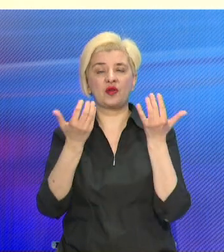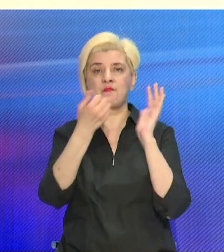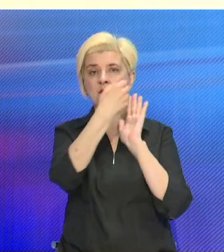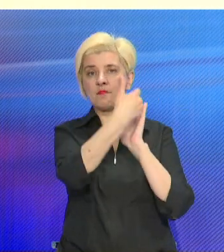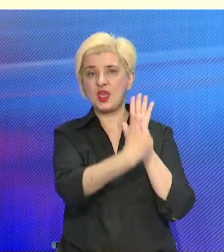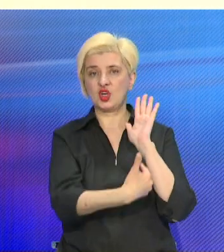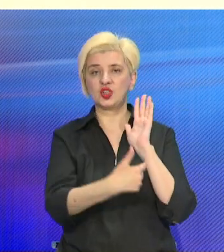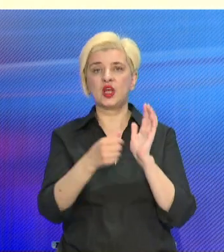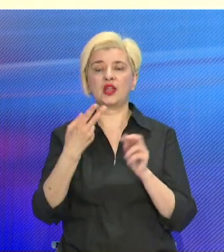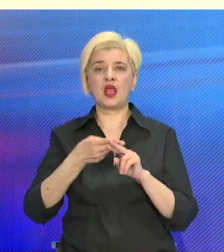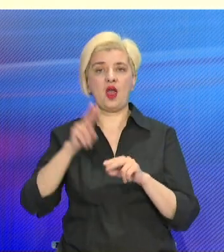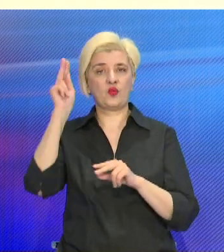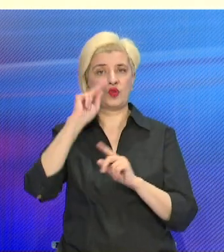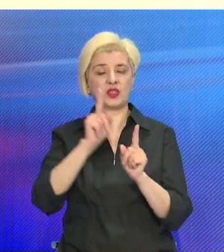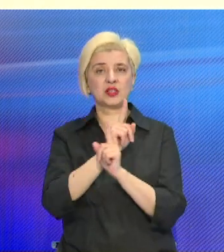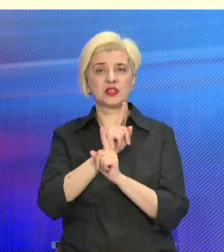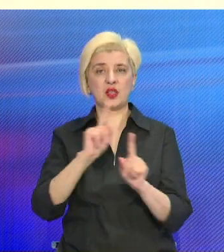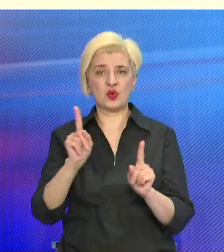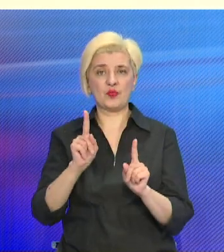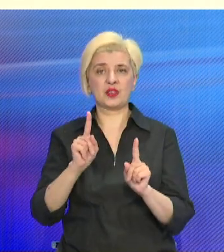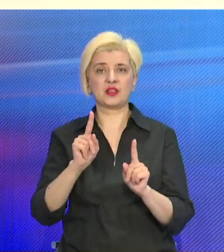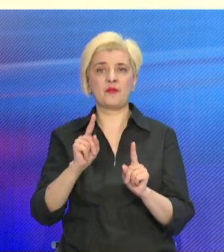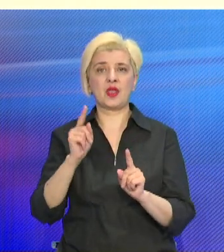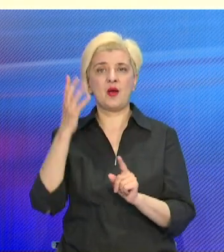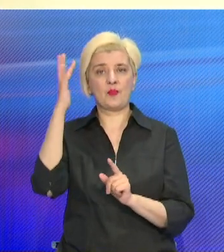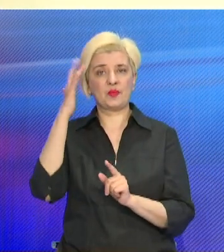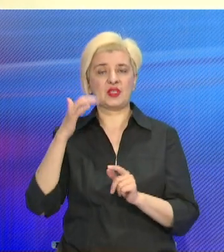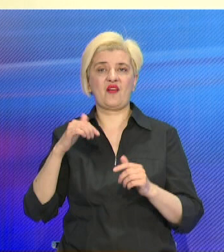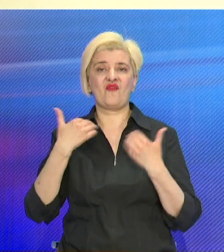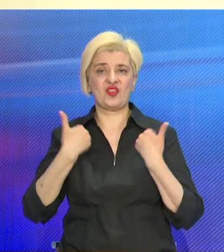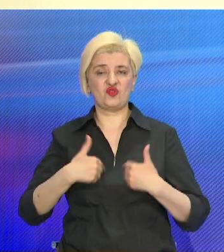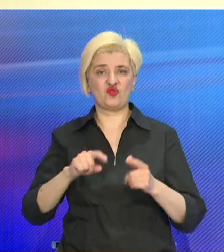особенностями психофизического развития, в том числе инвалидов, inclusive